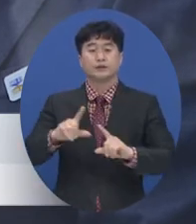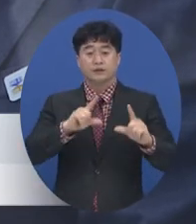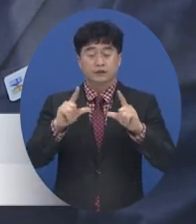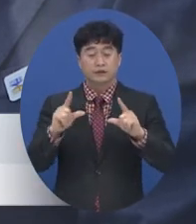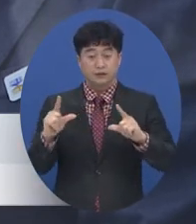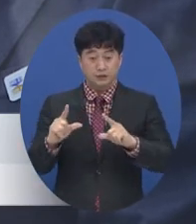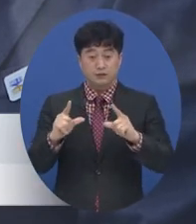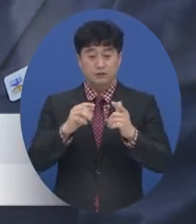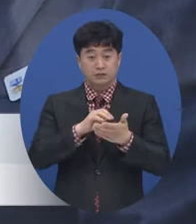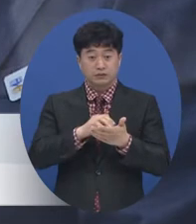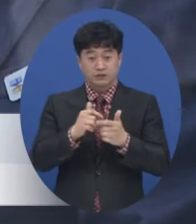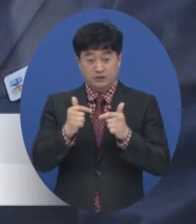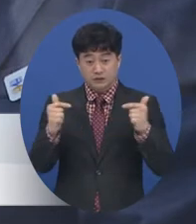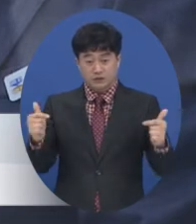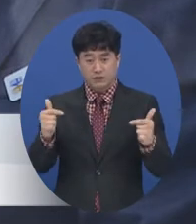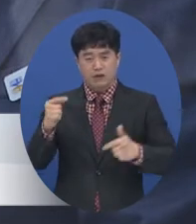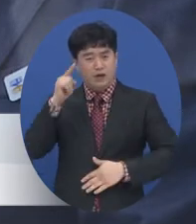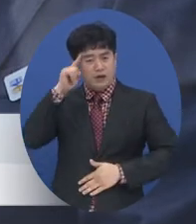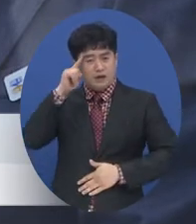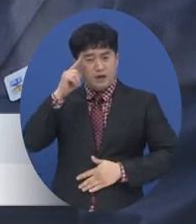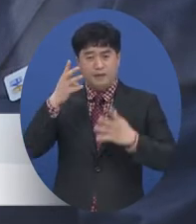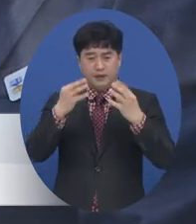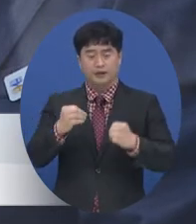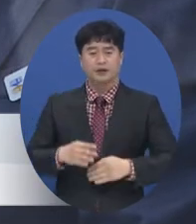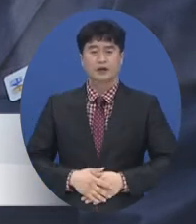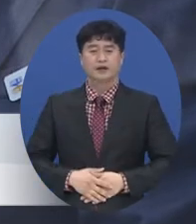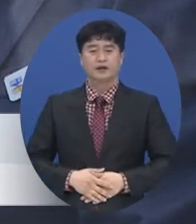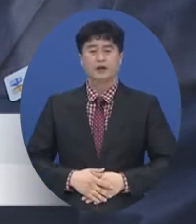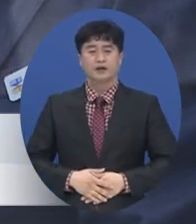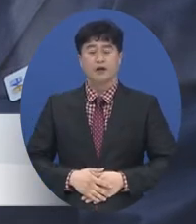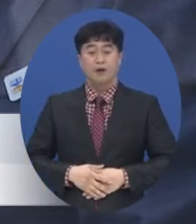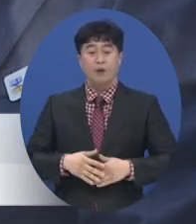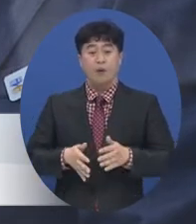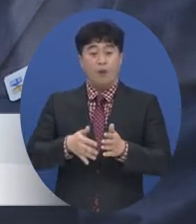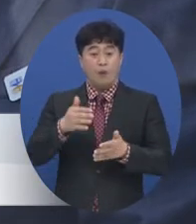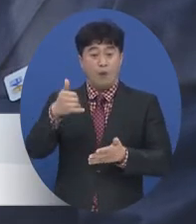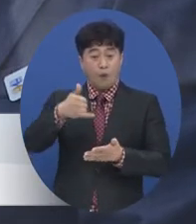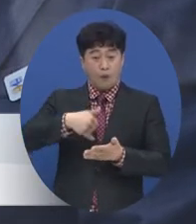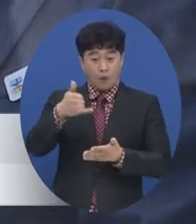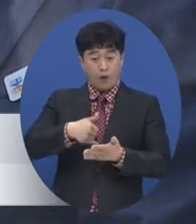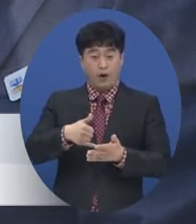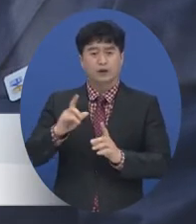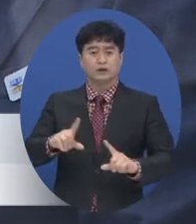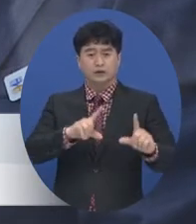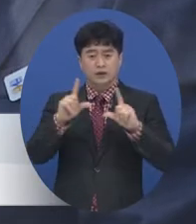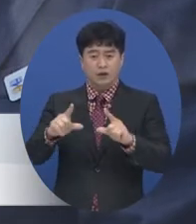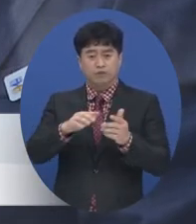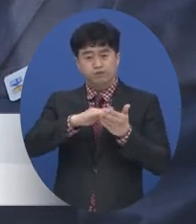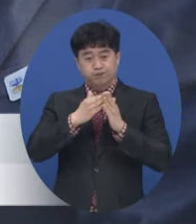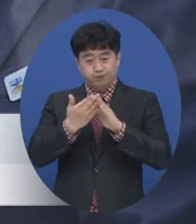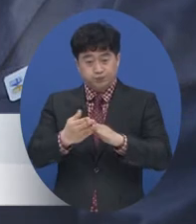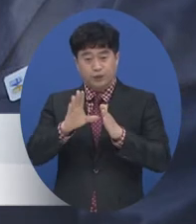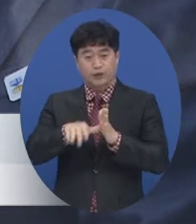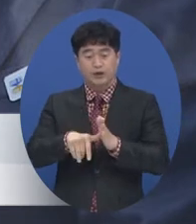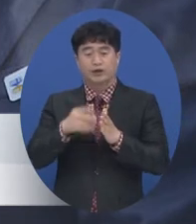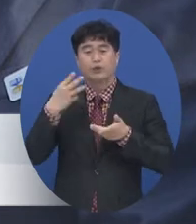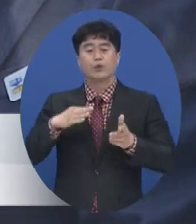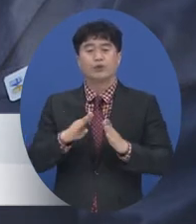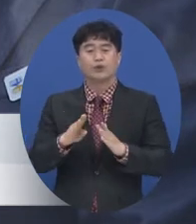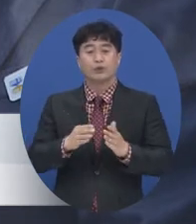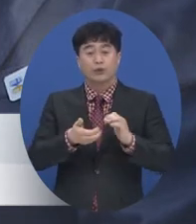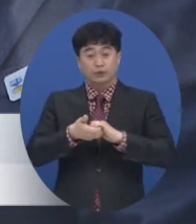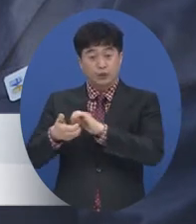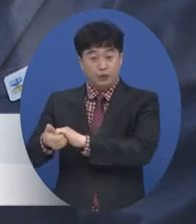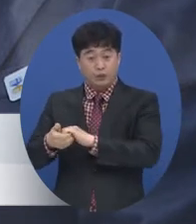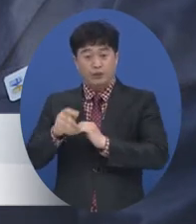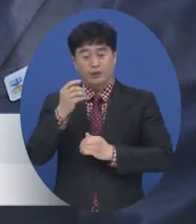구간을 수록 신경쓸 부분도 많을 텐데요 쉬 0 부터 그리고 살면서 또 노후와 됐을 때 까지 경기도가 주기별로